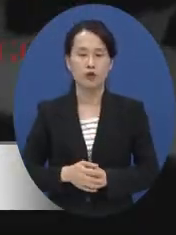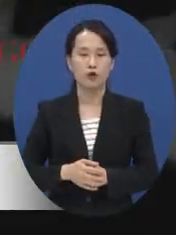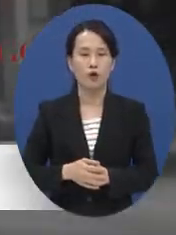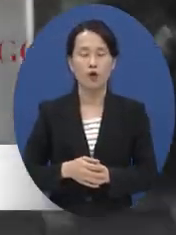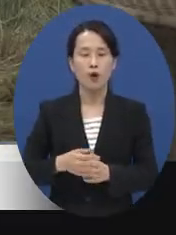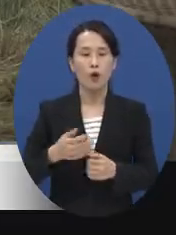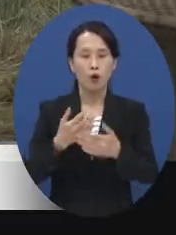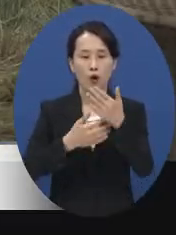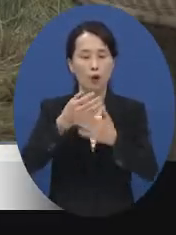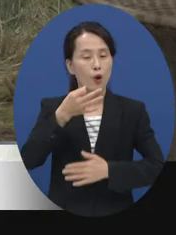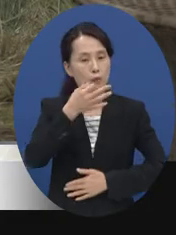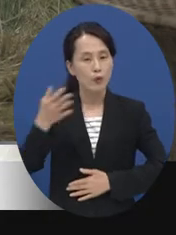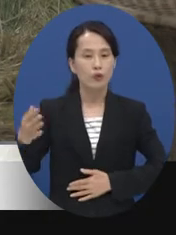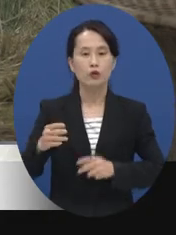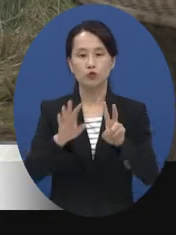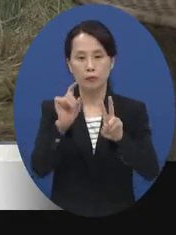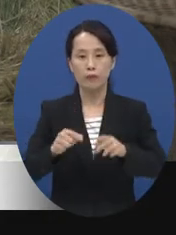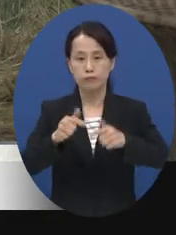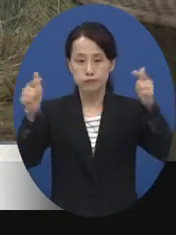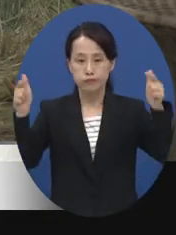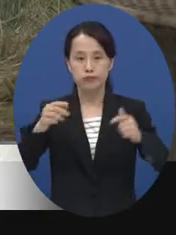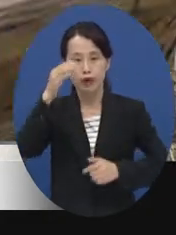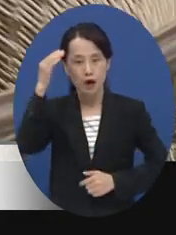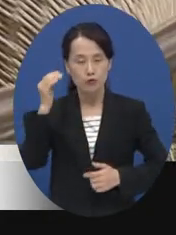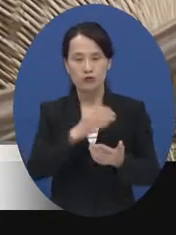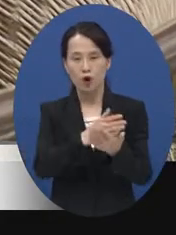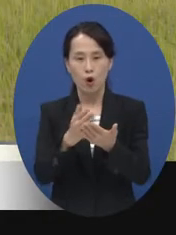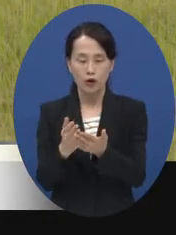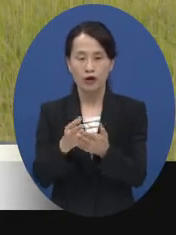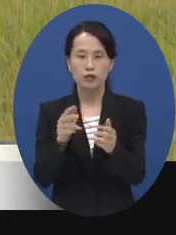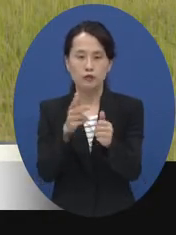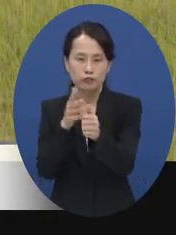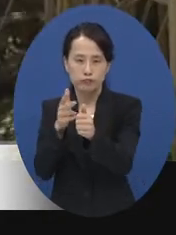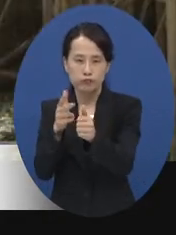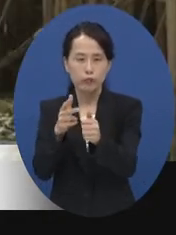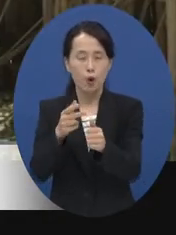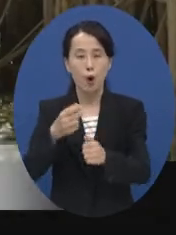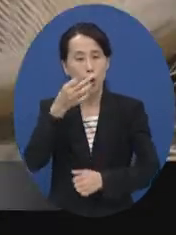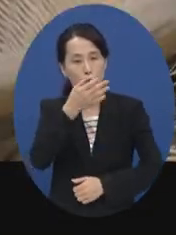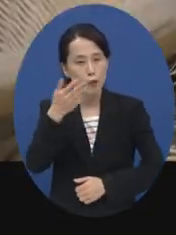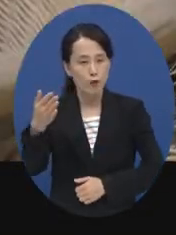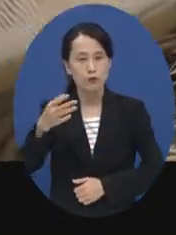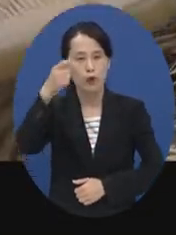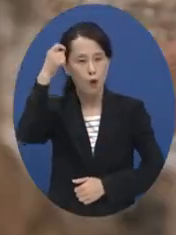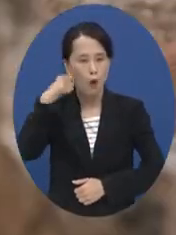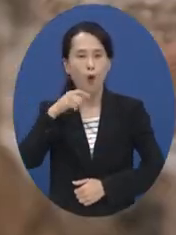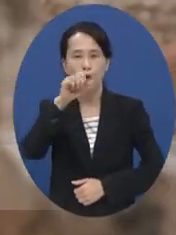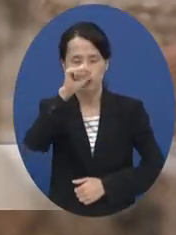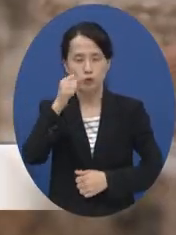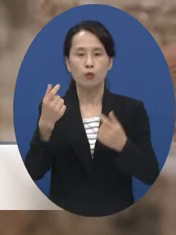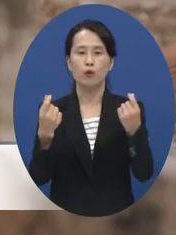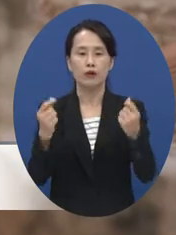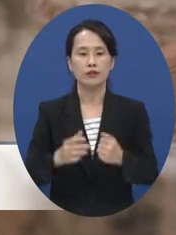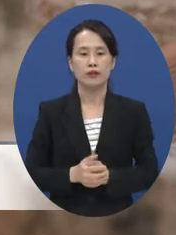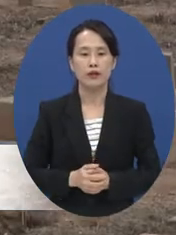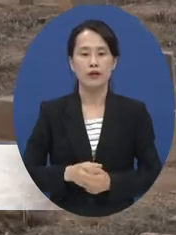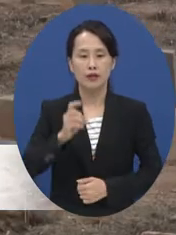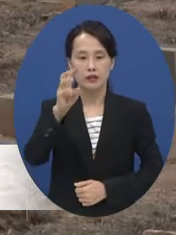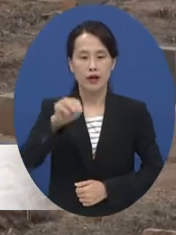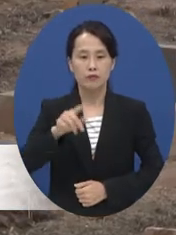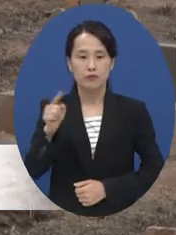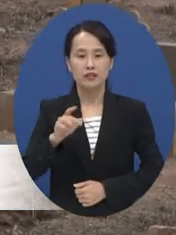배로 늘어났고, 한국 사회의 다양한 면을 포착해낸 수작들이 안정적인 완성도를 자랑합니다. DMZ 인더스트리를